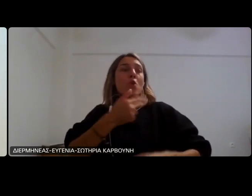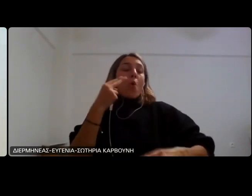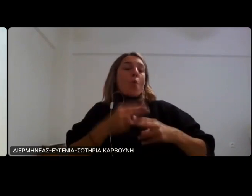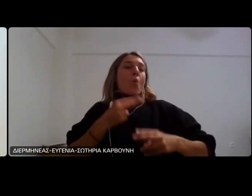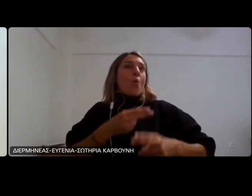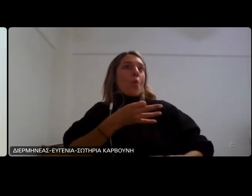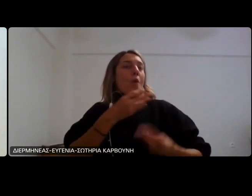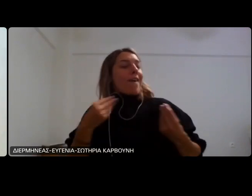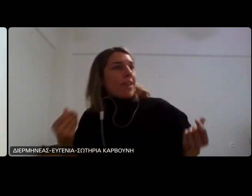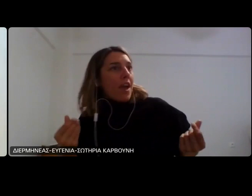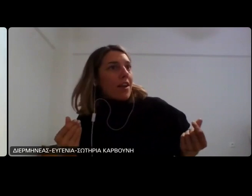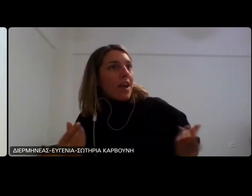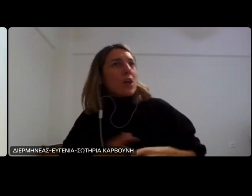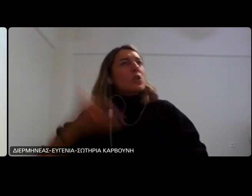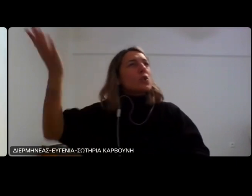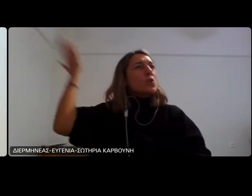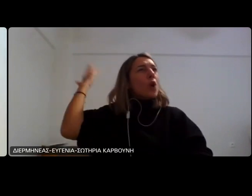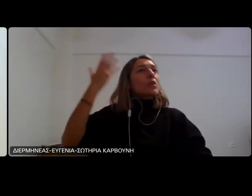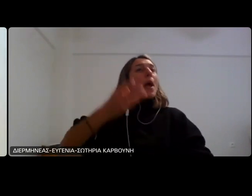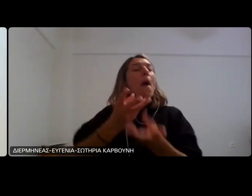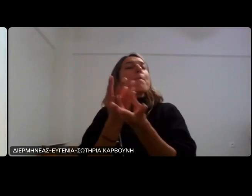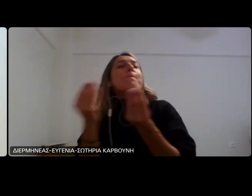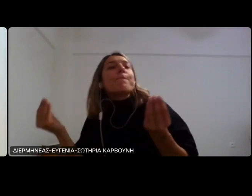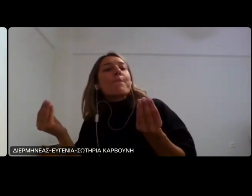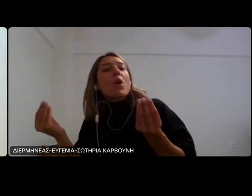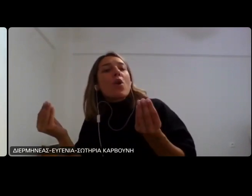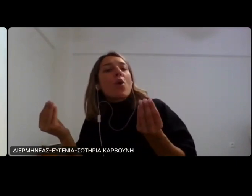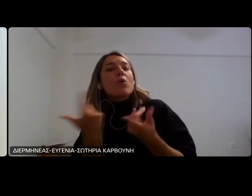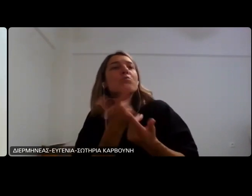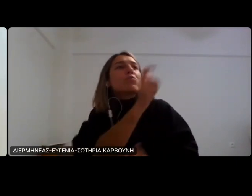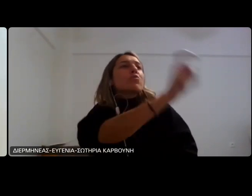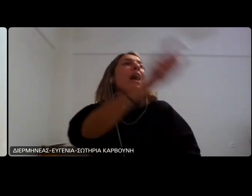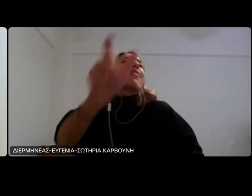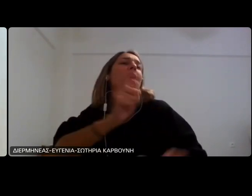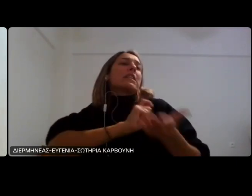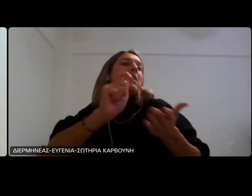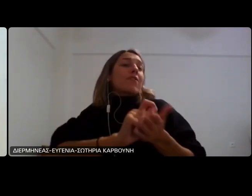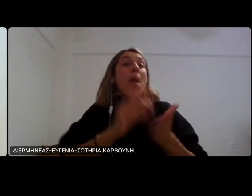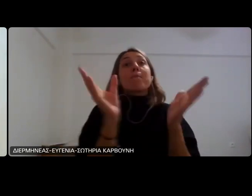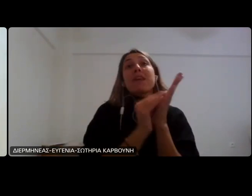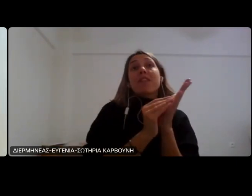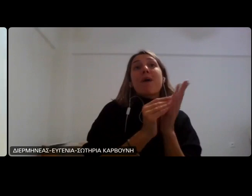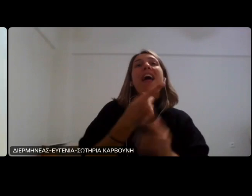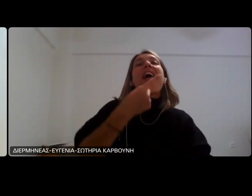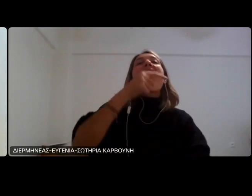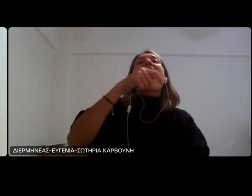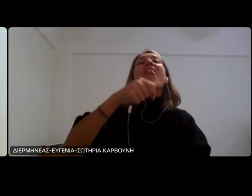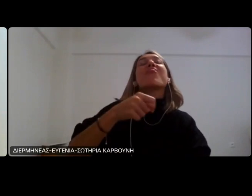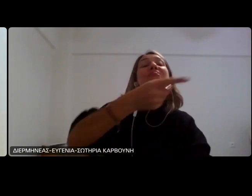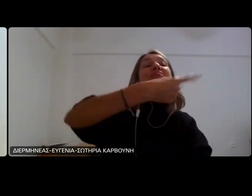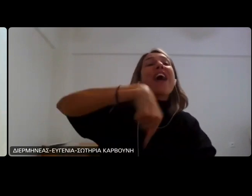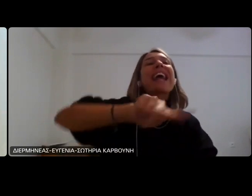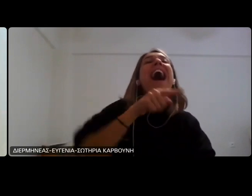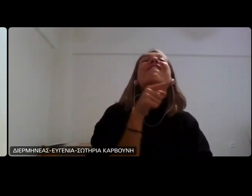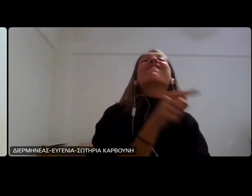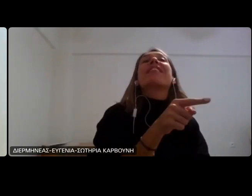μη προσδιορισμού τότε του author κάθε paper, γιατί γράφαμε και λέγαμε they για να αναφερθούμε στον εαυτό μας ουσιαστικά,